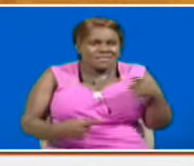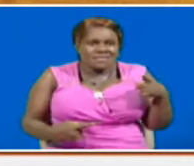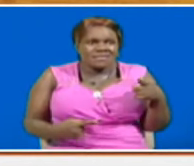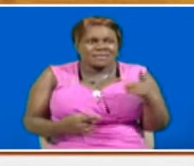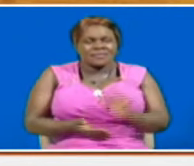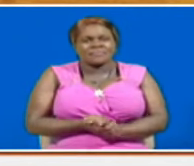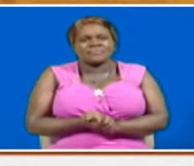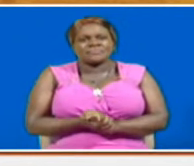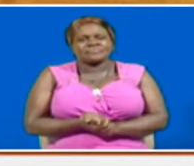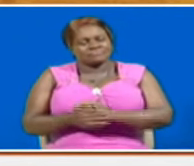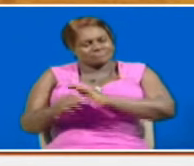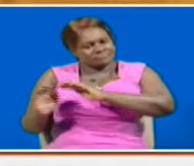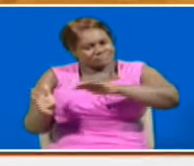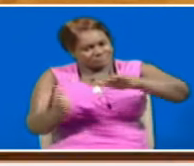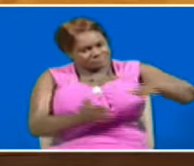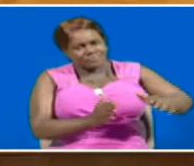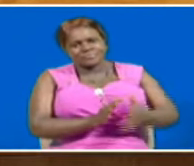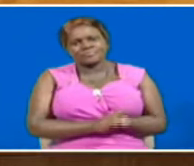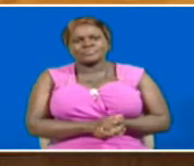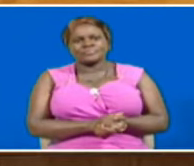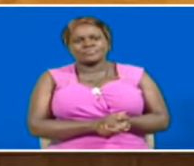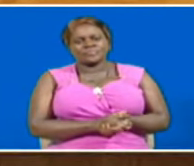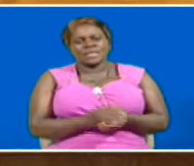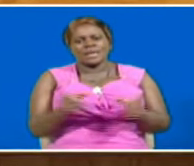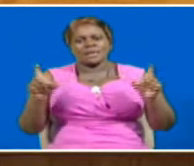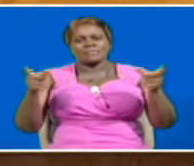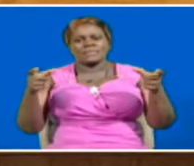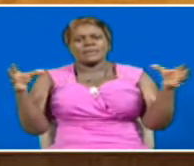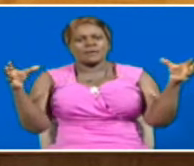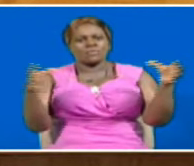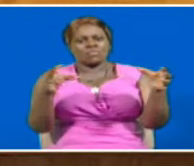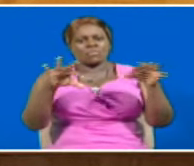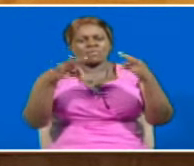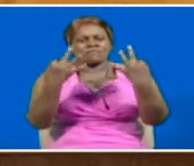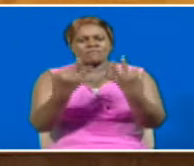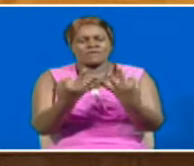Tukiachana na siasa, ni kwamba jamii ya wanahabari, familia na taifa kwa